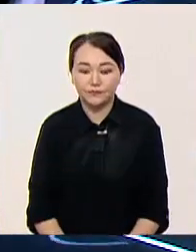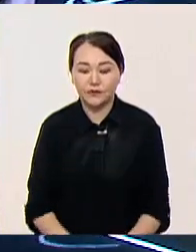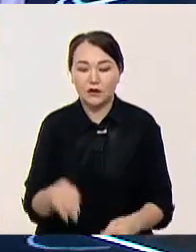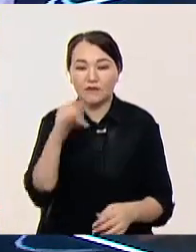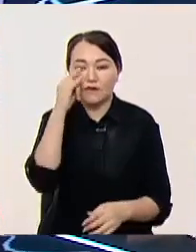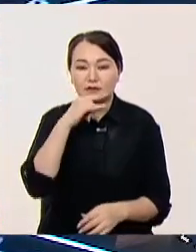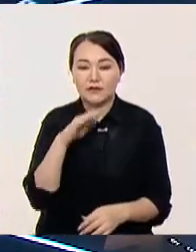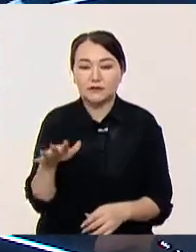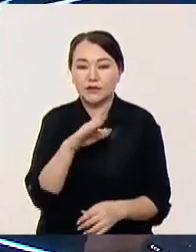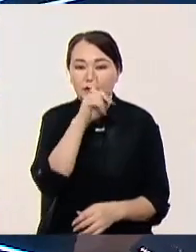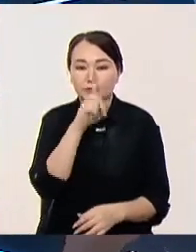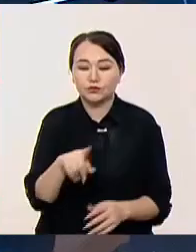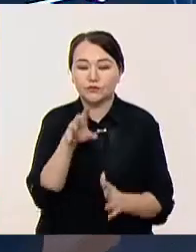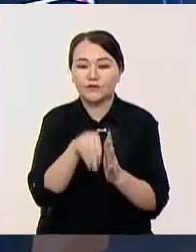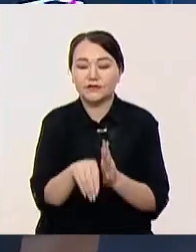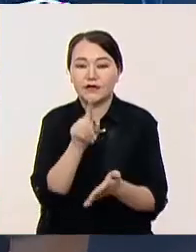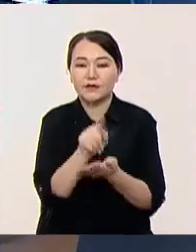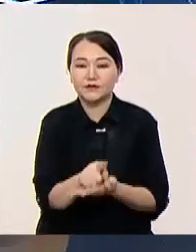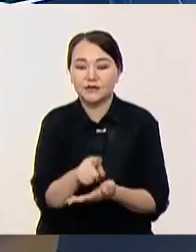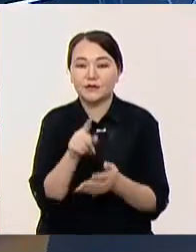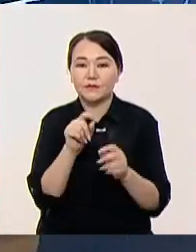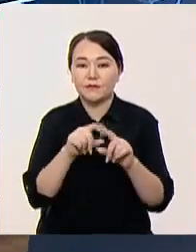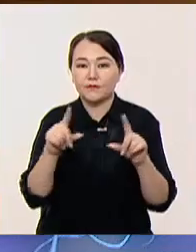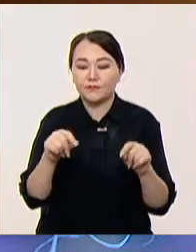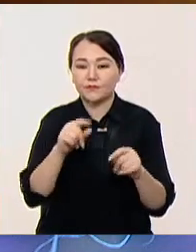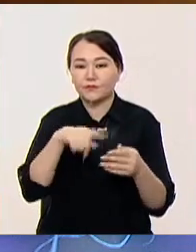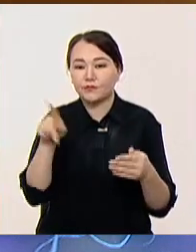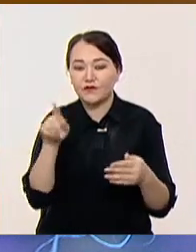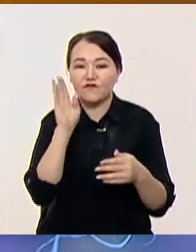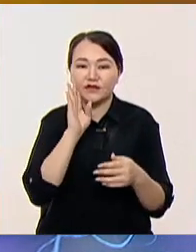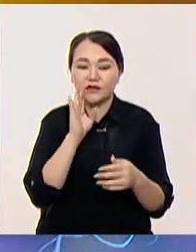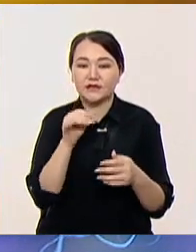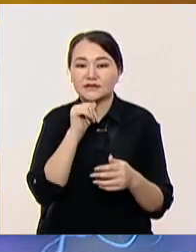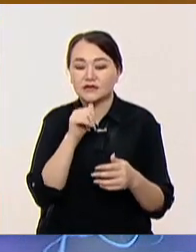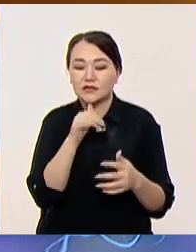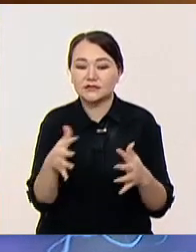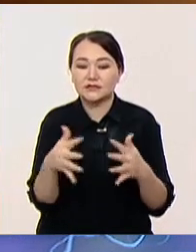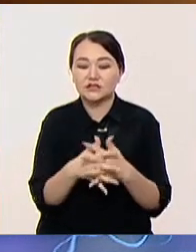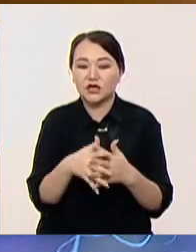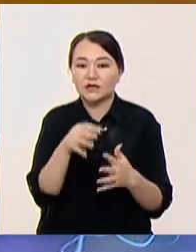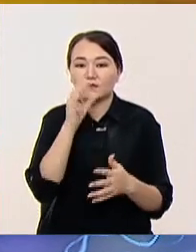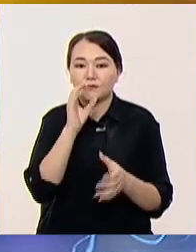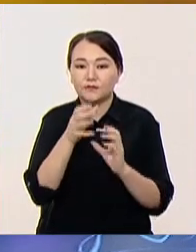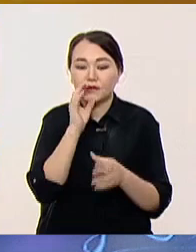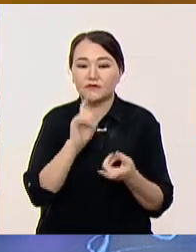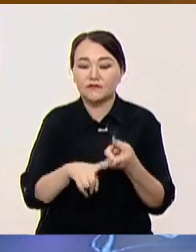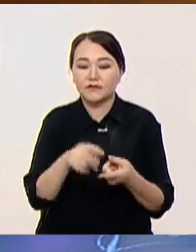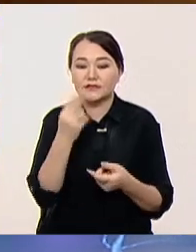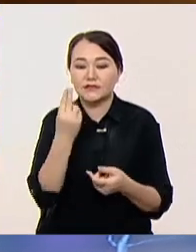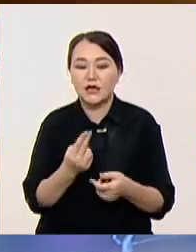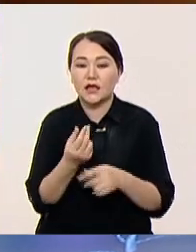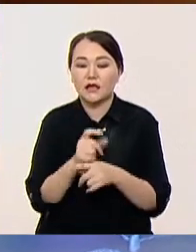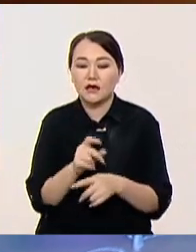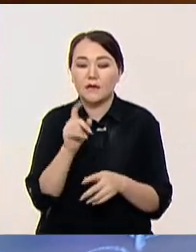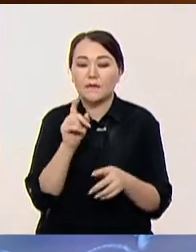В Казахстане не будут вводить обязательную маркировку воды и сахаросодержащих напитков из-за нецелесообразности. Пилотный